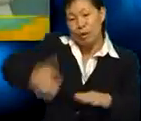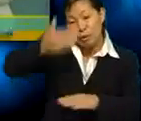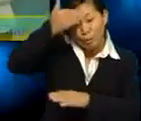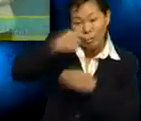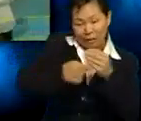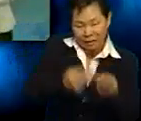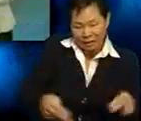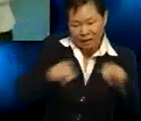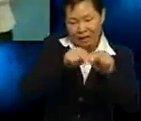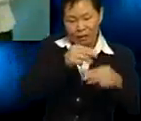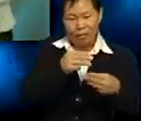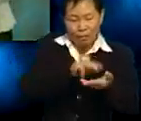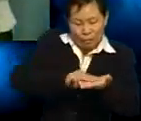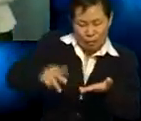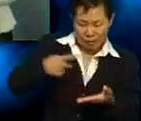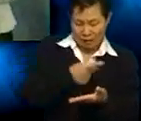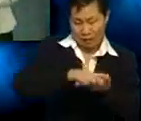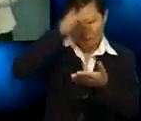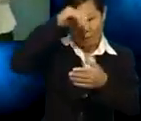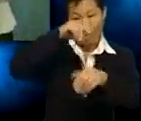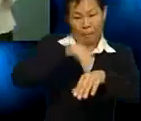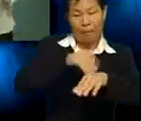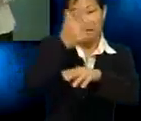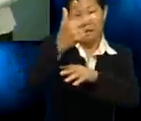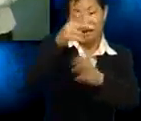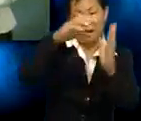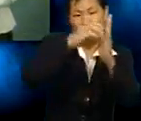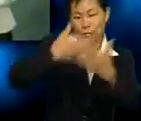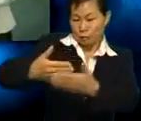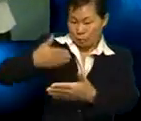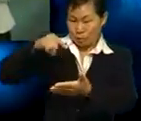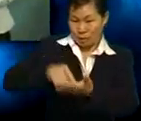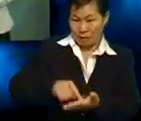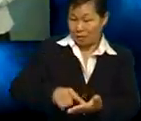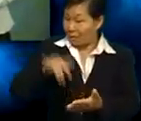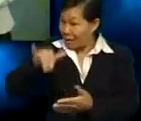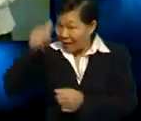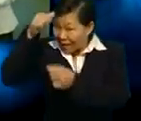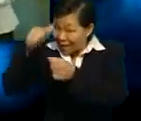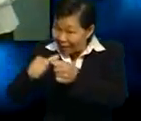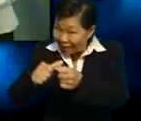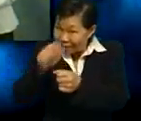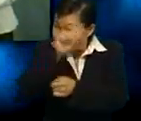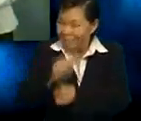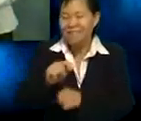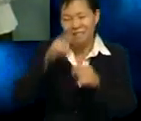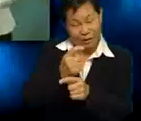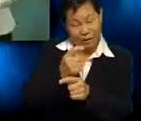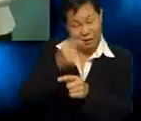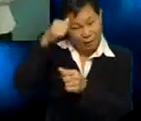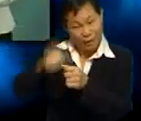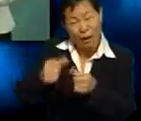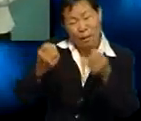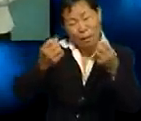tentang nilai-nilai murni yang kita pelajari pada 3 episod sebelum ini. Ha, ingat tak? Tentu ingat kan? Sebab